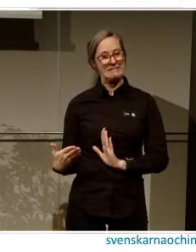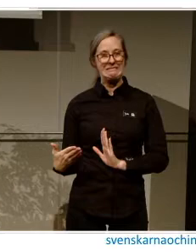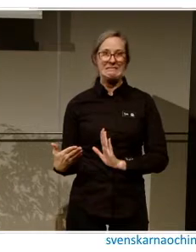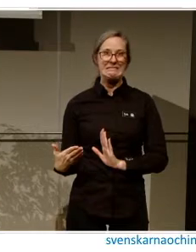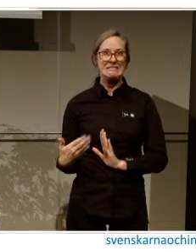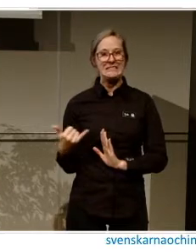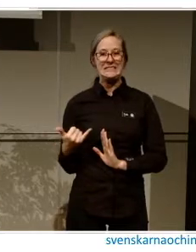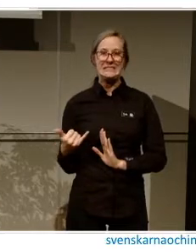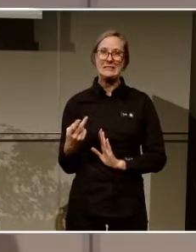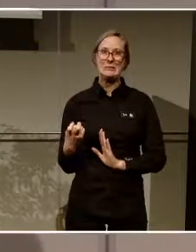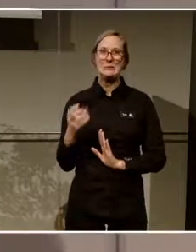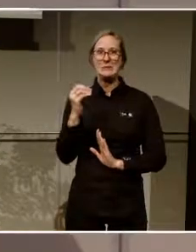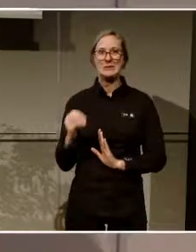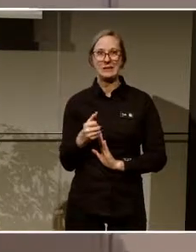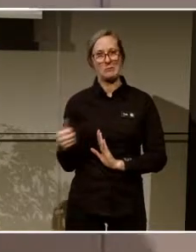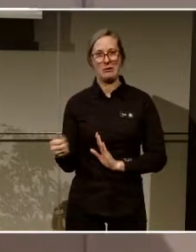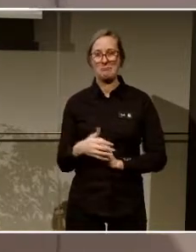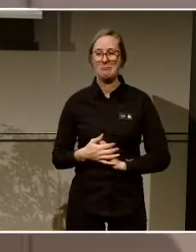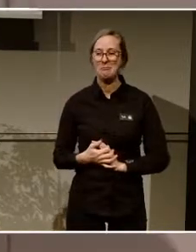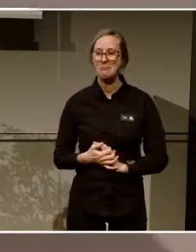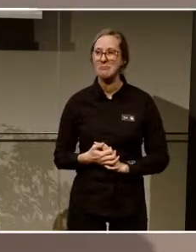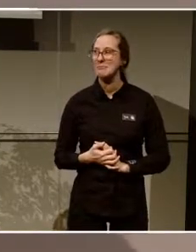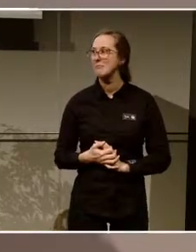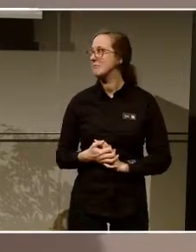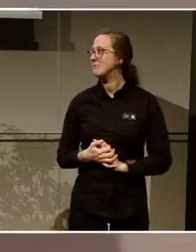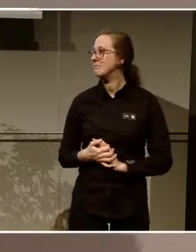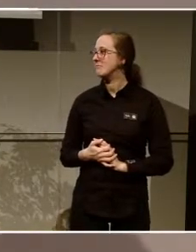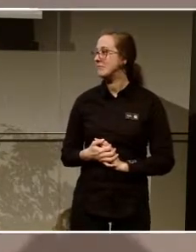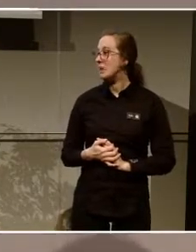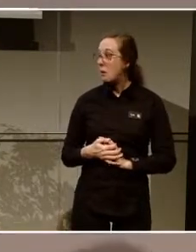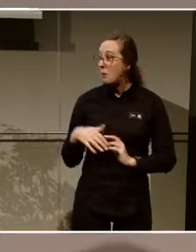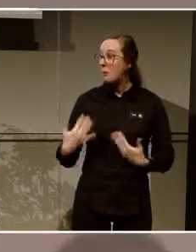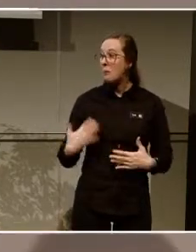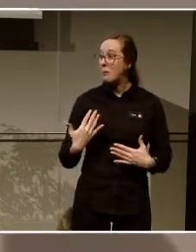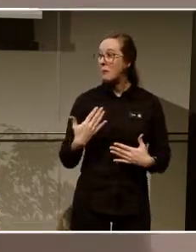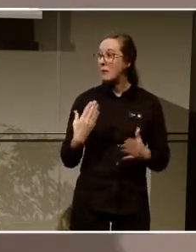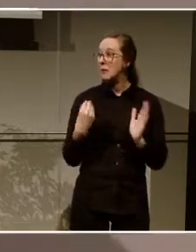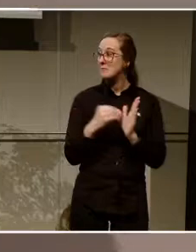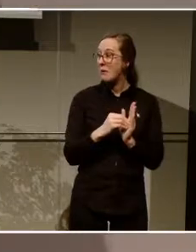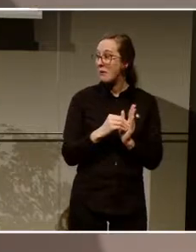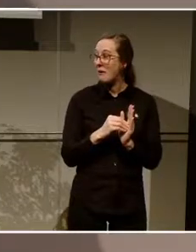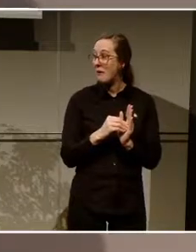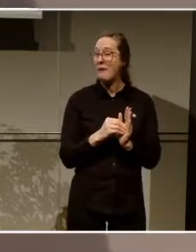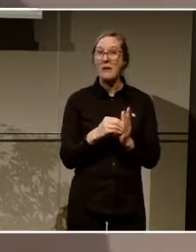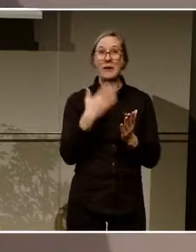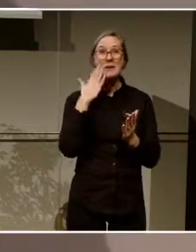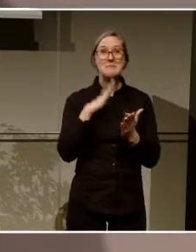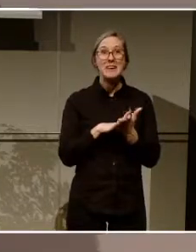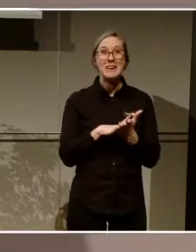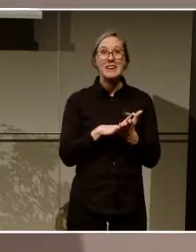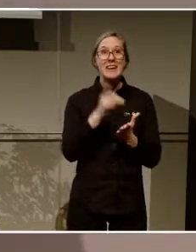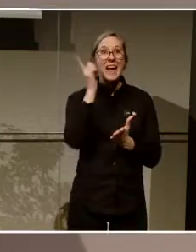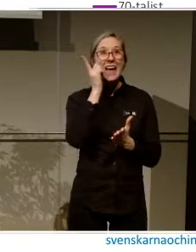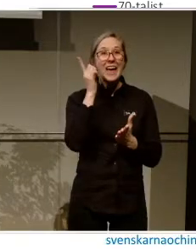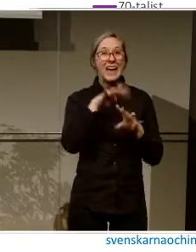en 10-20%. Oj, jag fick med den här också med internet i mobilen. Det här har vi också sett